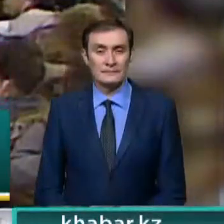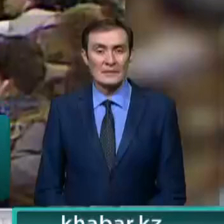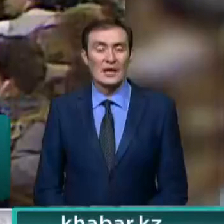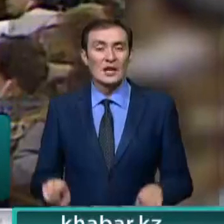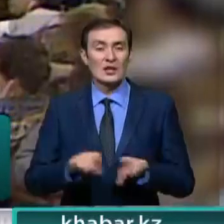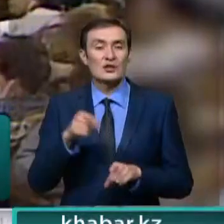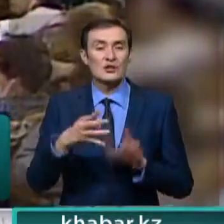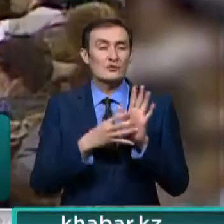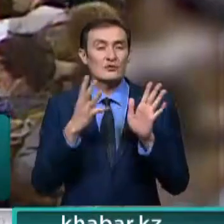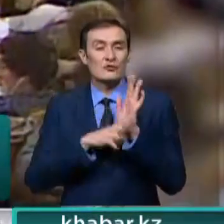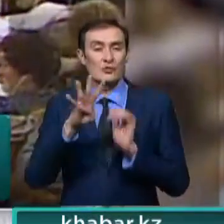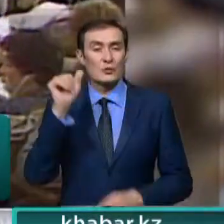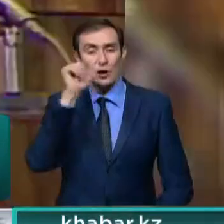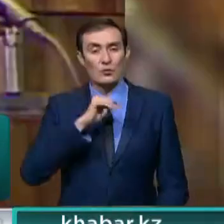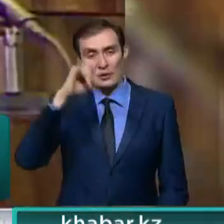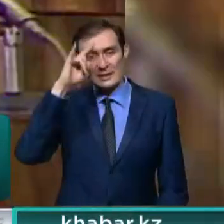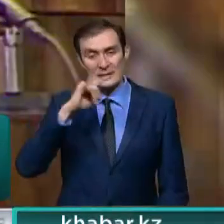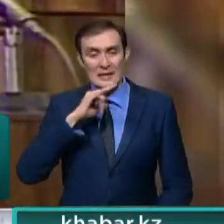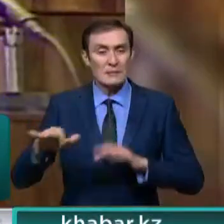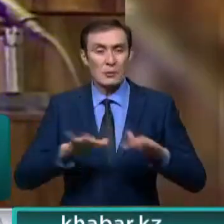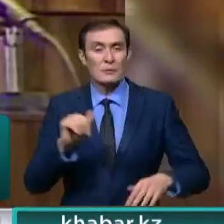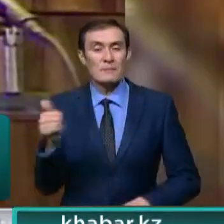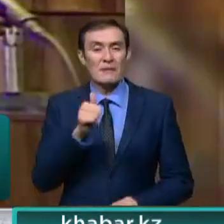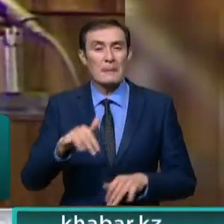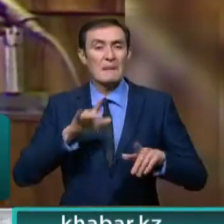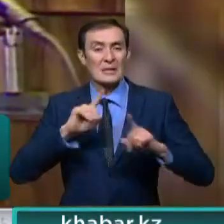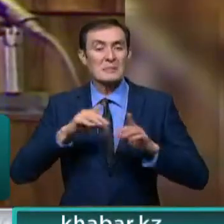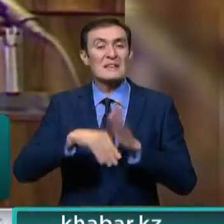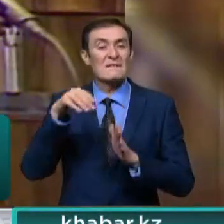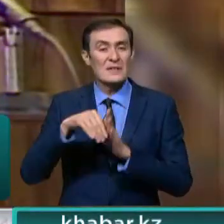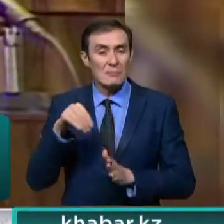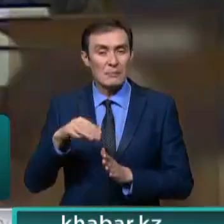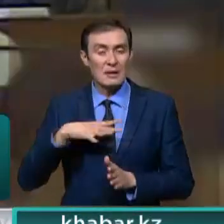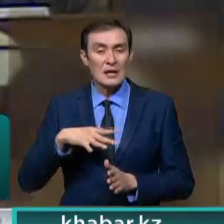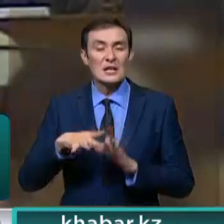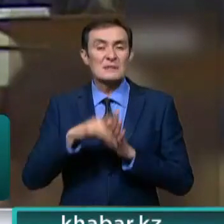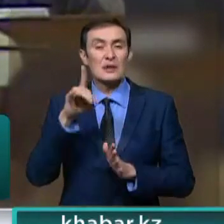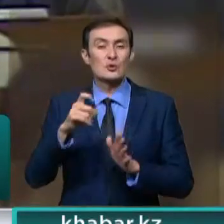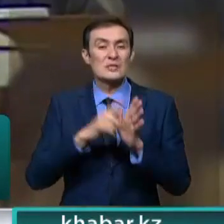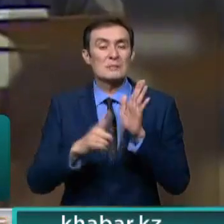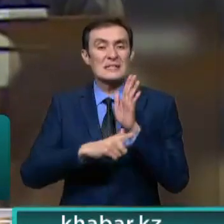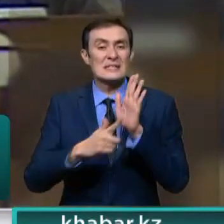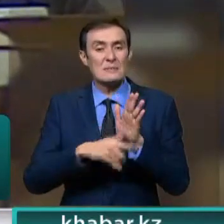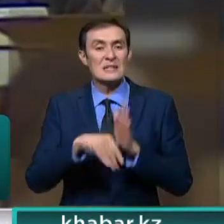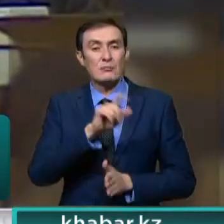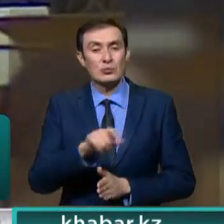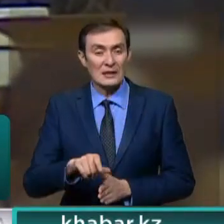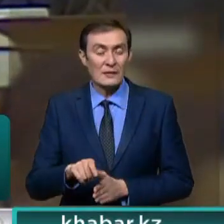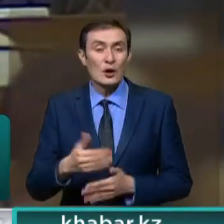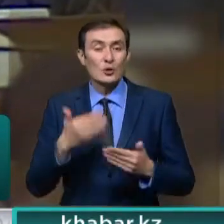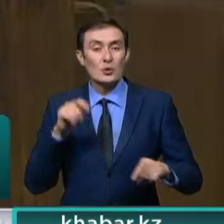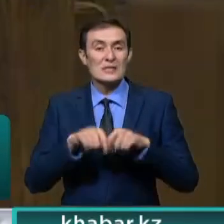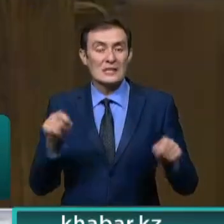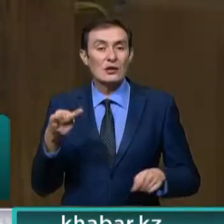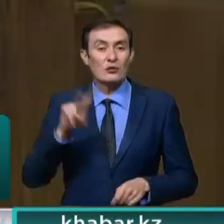Также в 1994 году в Казахстане проходят первые парламентские выборы. Избрали 177 депутатов. Напомню, до